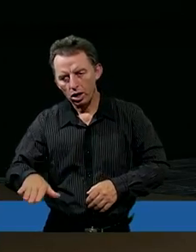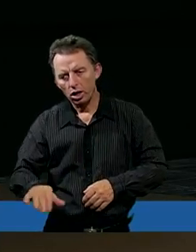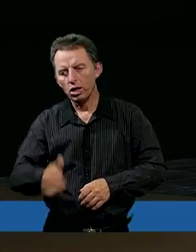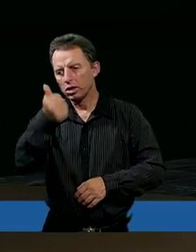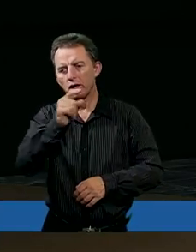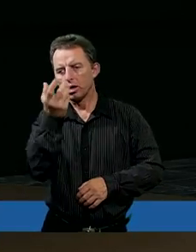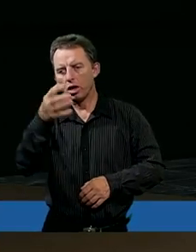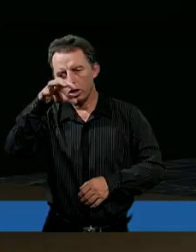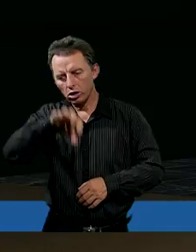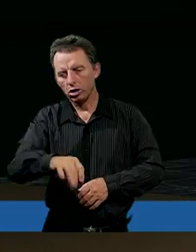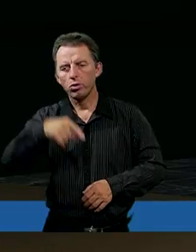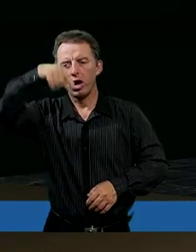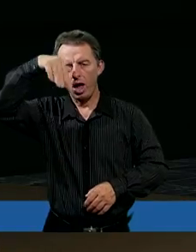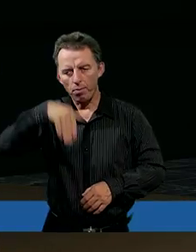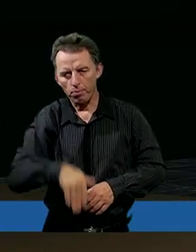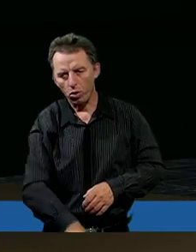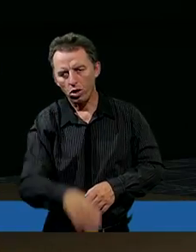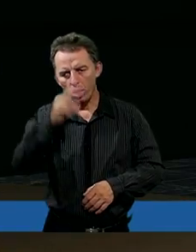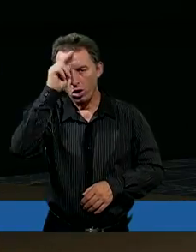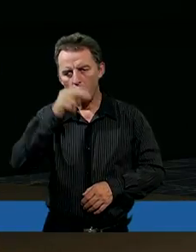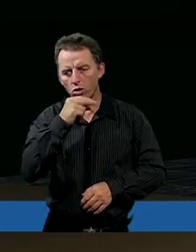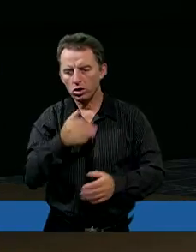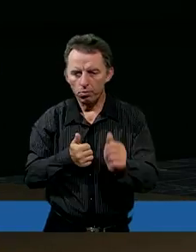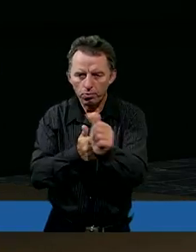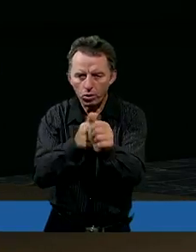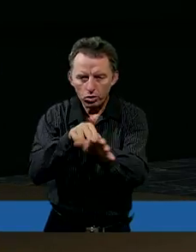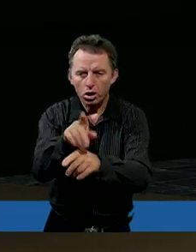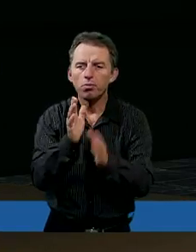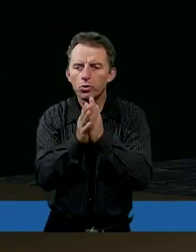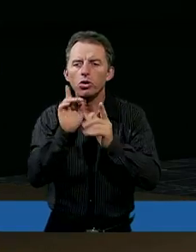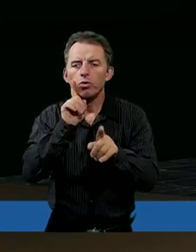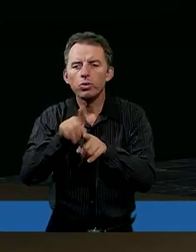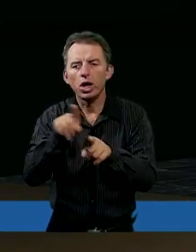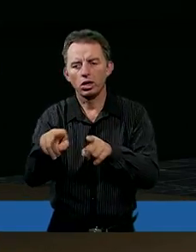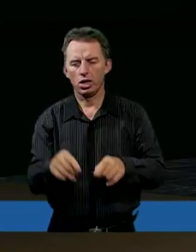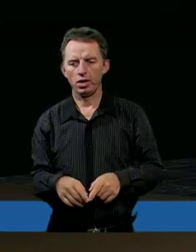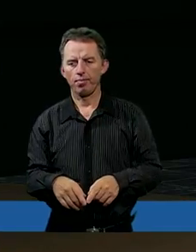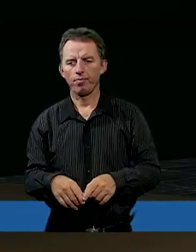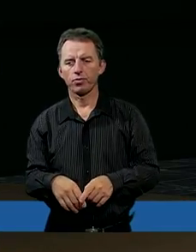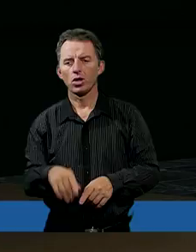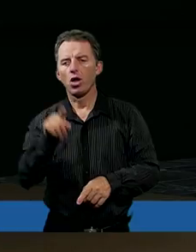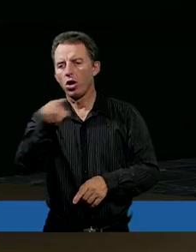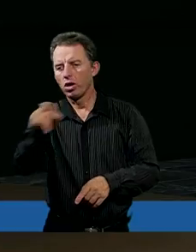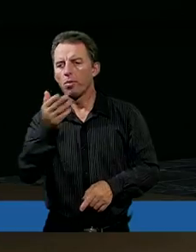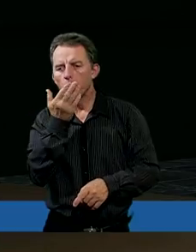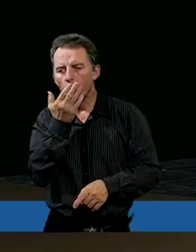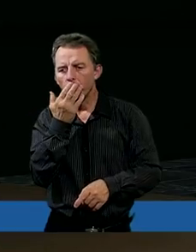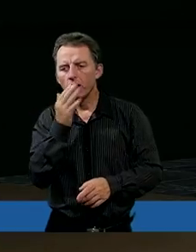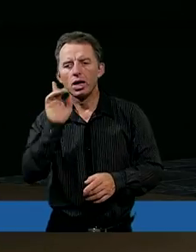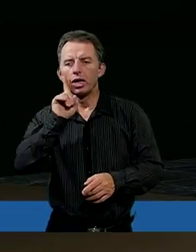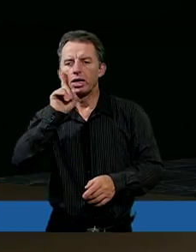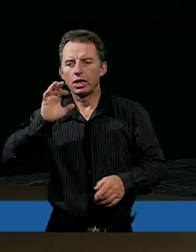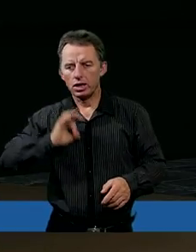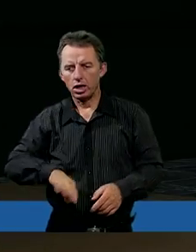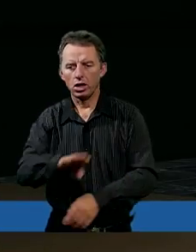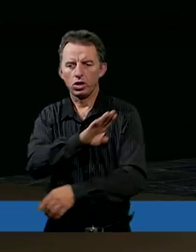jednym ze zborów na południu ojciec podszedł do mnie i mówi: proszę brata, oni mówią, że jak syn